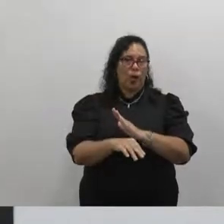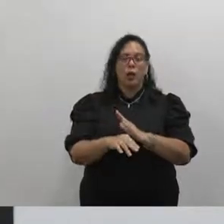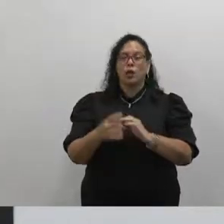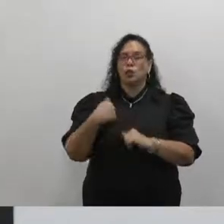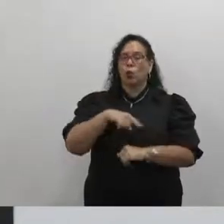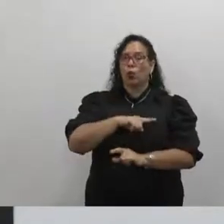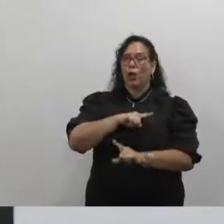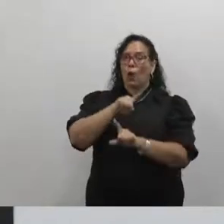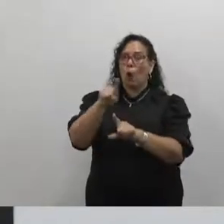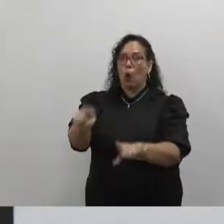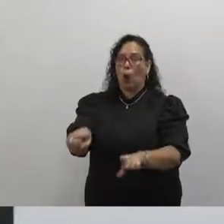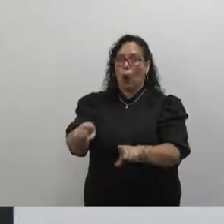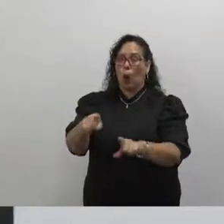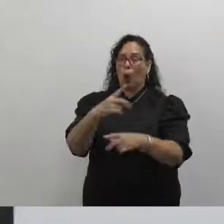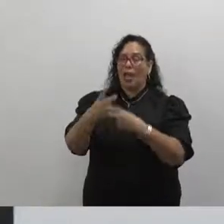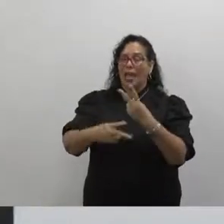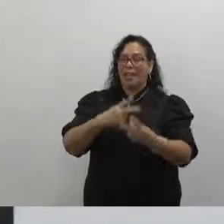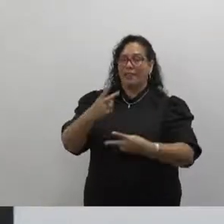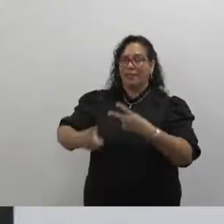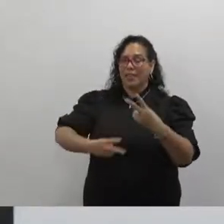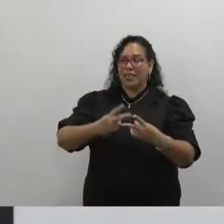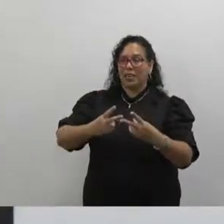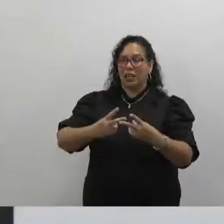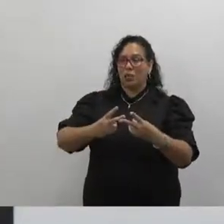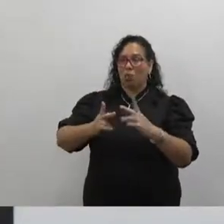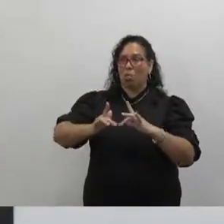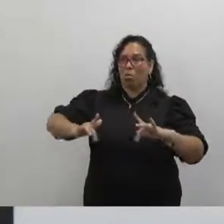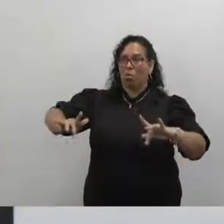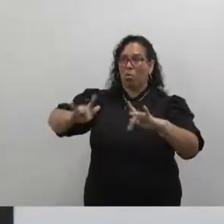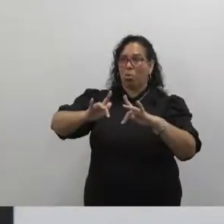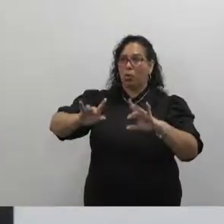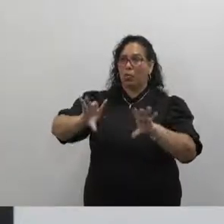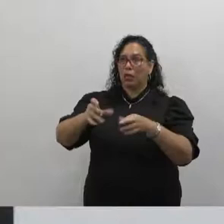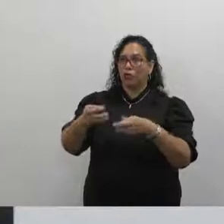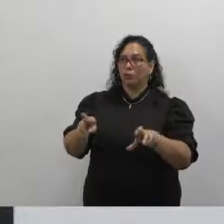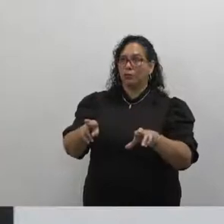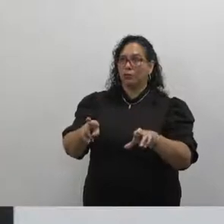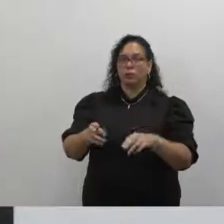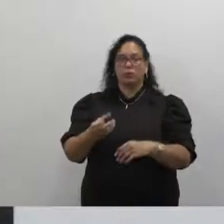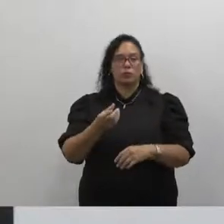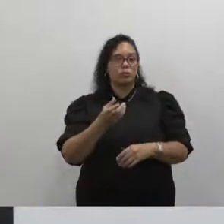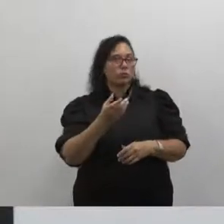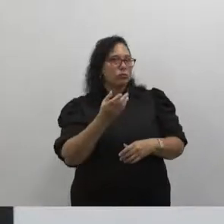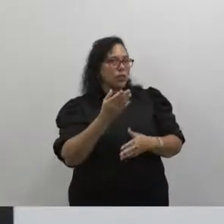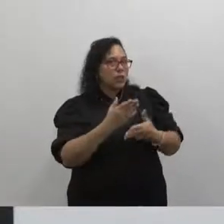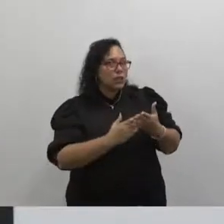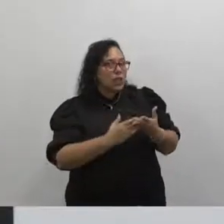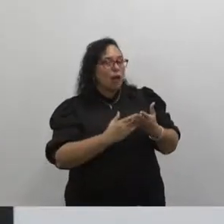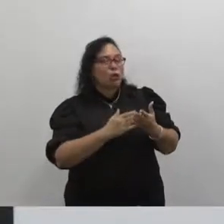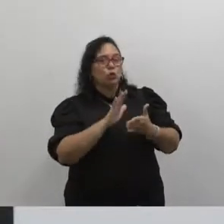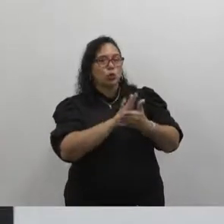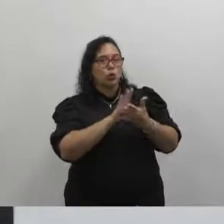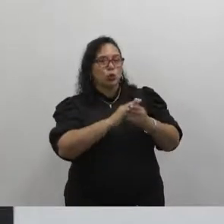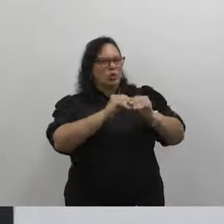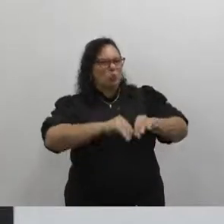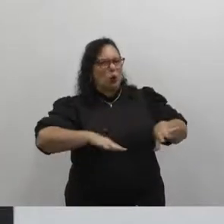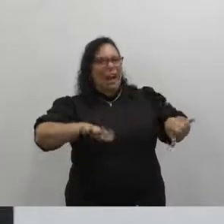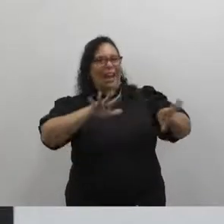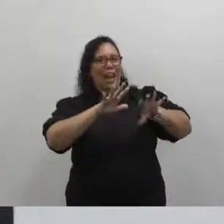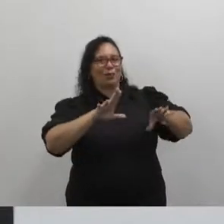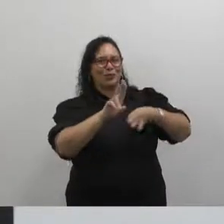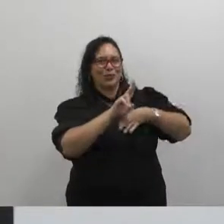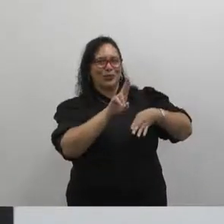chẳng hai nó bị đại dương nước âm pi cả sang song sa la riêng dương trời tại kết na thà ta dương thơ dạng mấy cùng ao bị trả ơn pe cùng ao bị trù